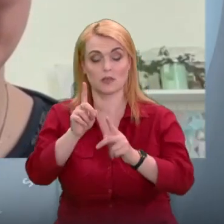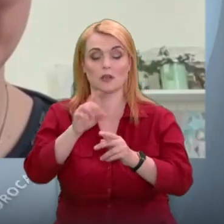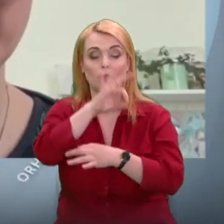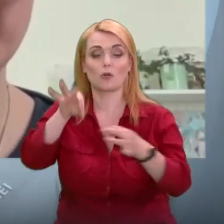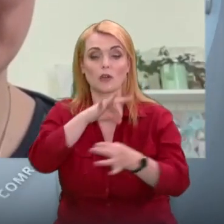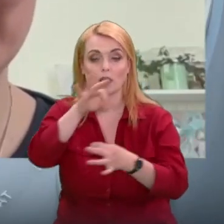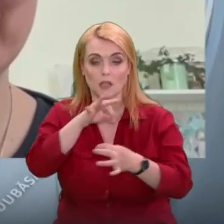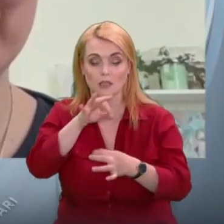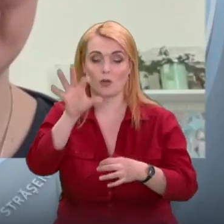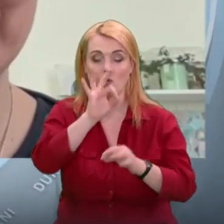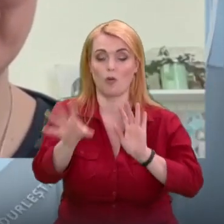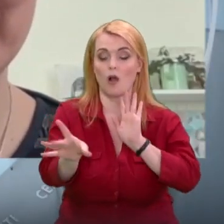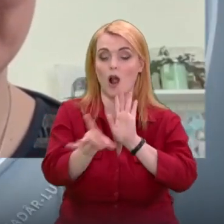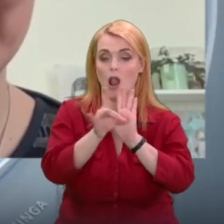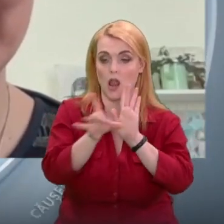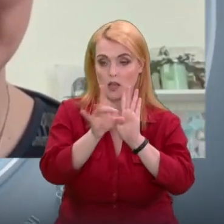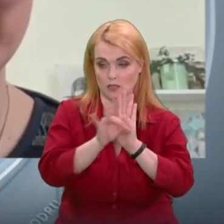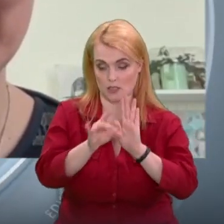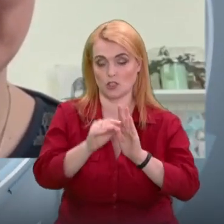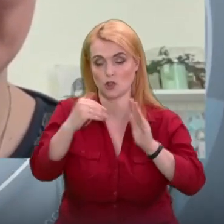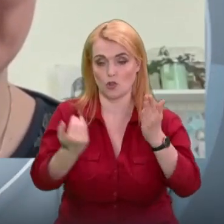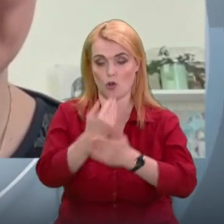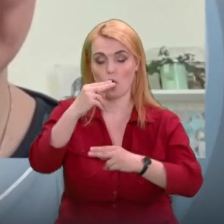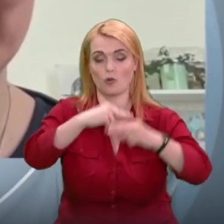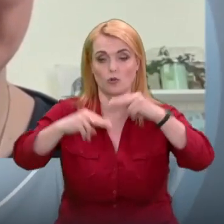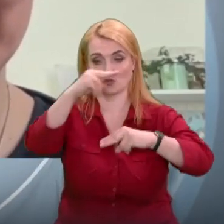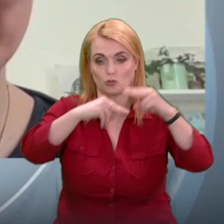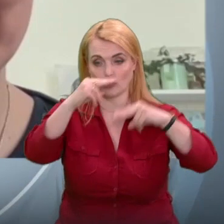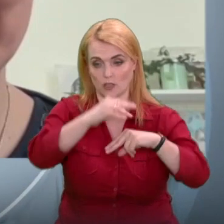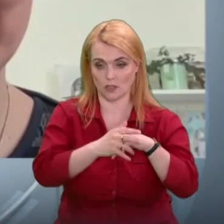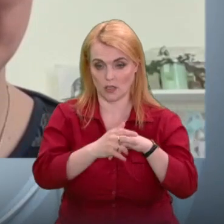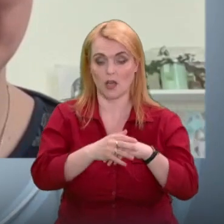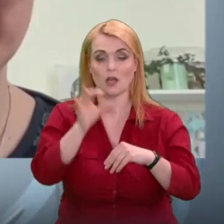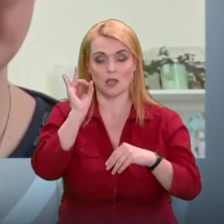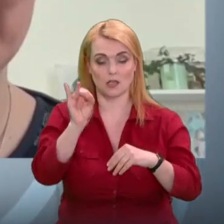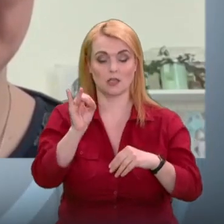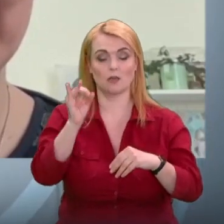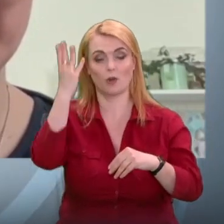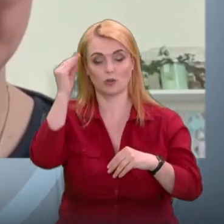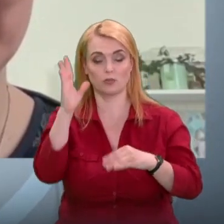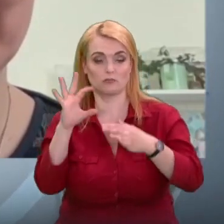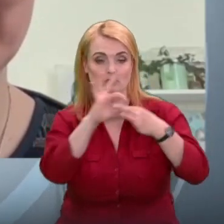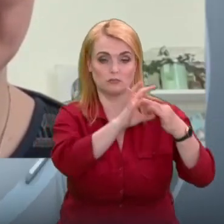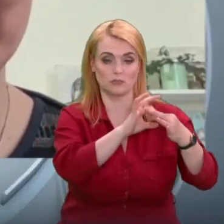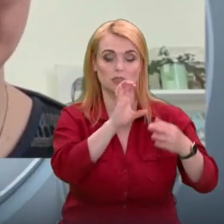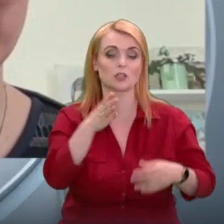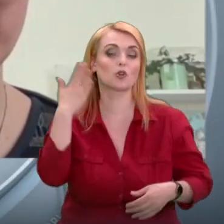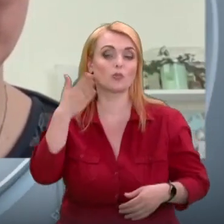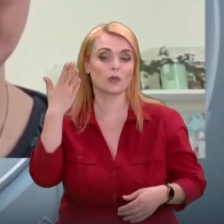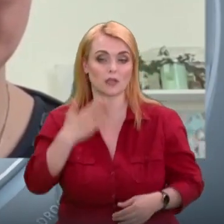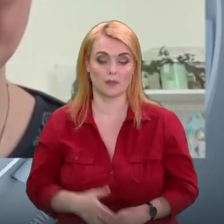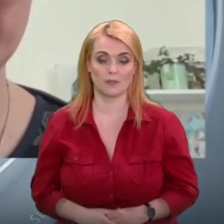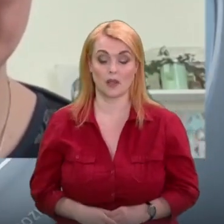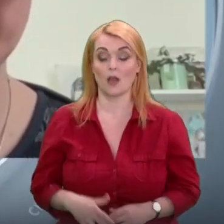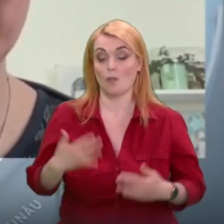proiectul interconectarea rețelelor de energie electrică dintre Republica Moldova și România, faza a doua. Iată că vedem,